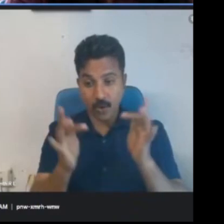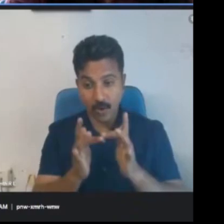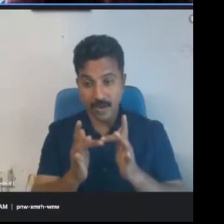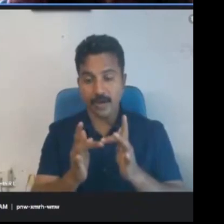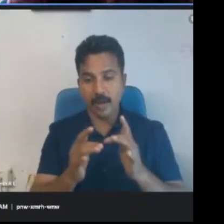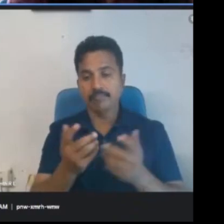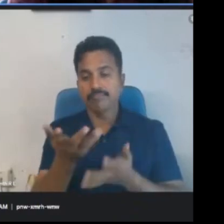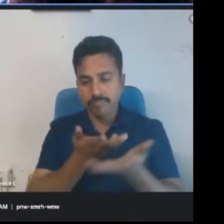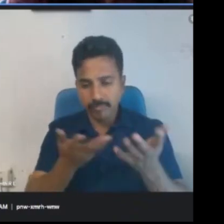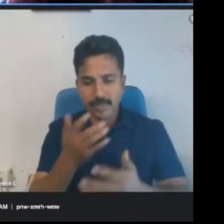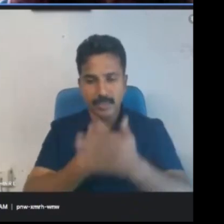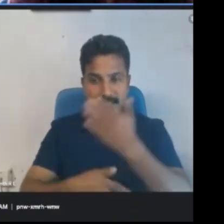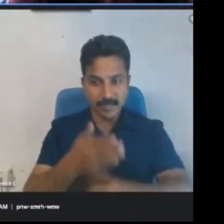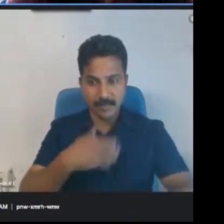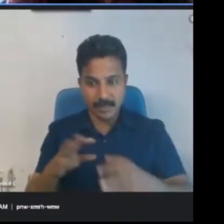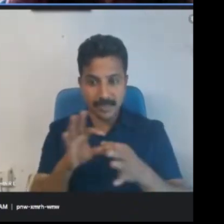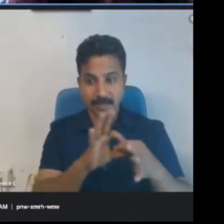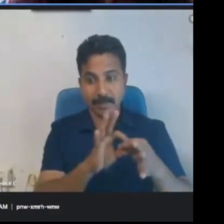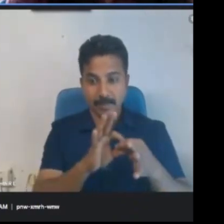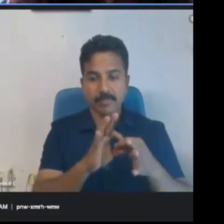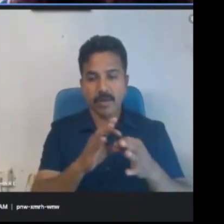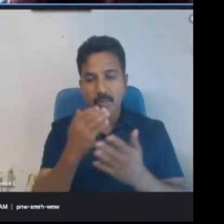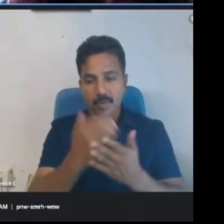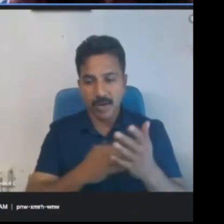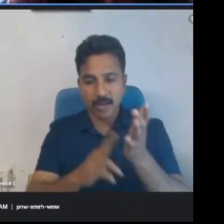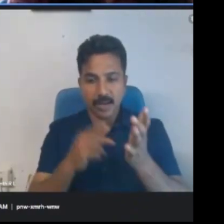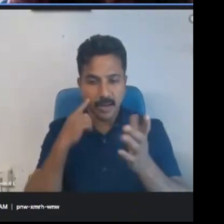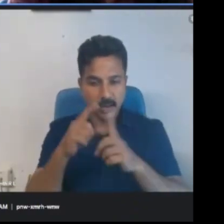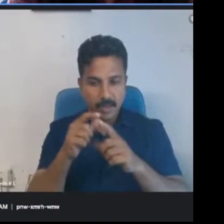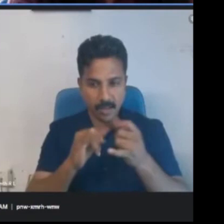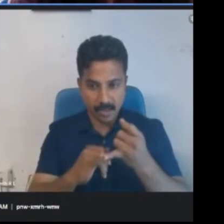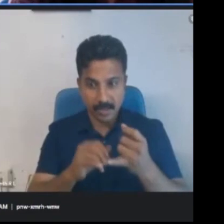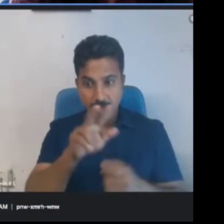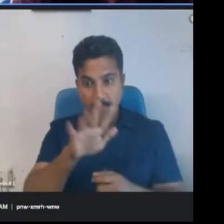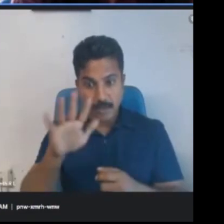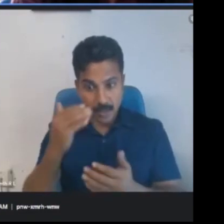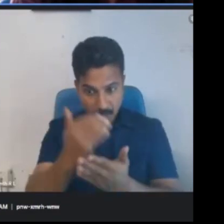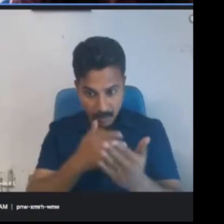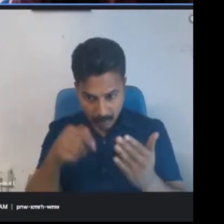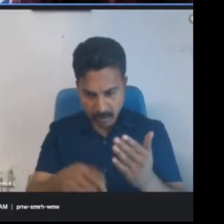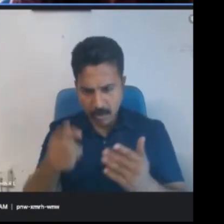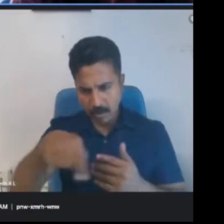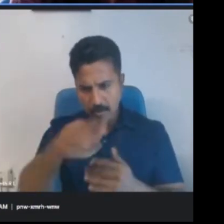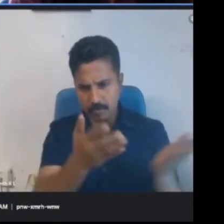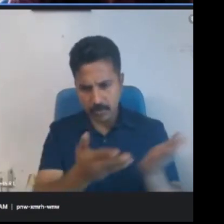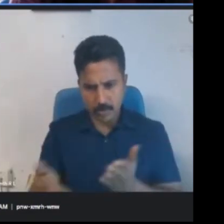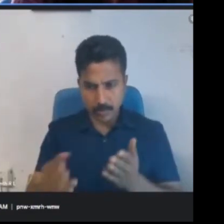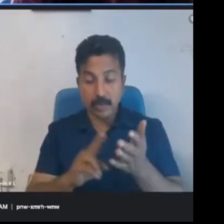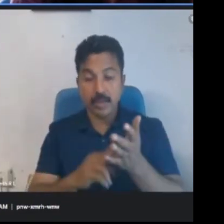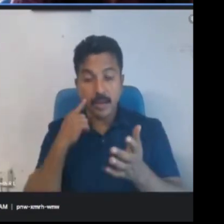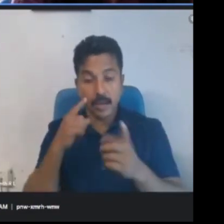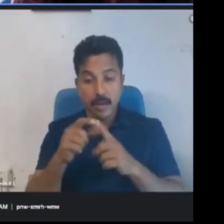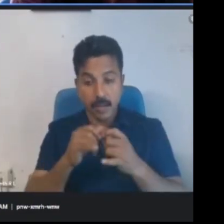ഡിസബിലിറ്റി അവയർനെസ് സെമിനാർ അഥവാ നിഡാസിന്റെ 75-ാമത് വെബിനാറിലേക്ക് എല്ലാവർക്കും സ്വാഗതം. നിഡാസ്